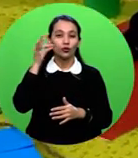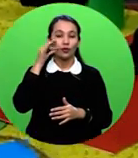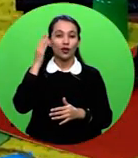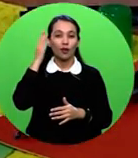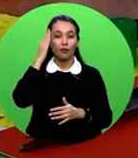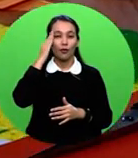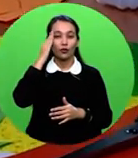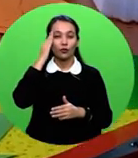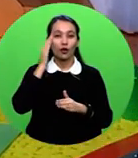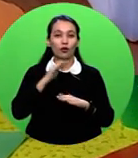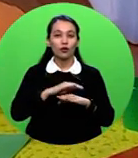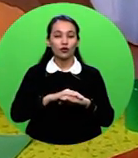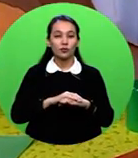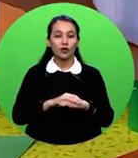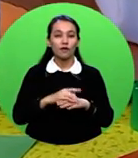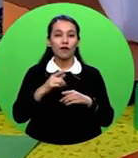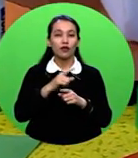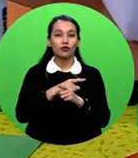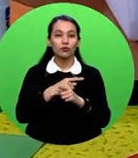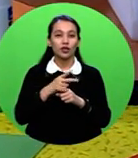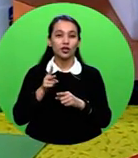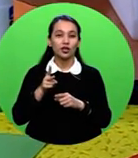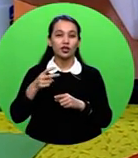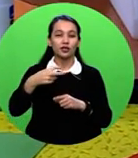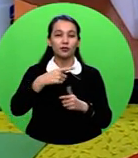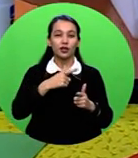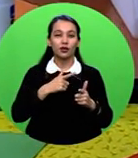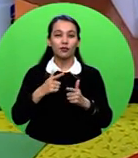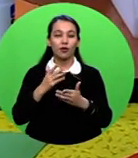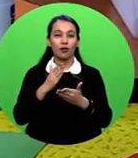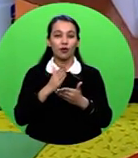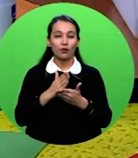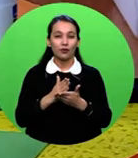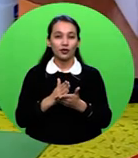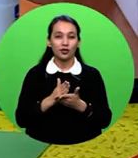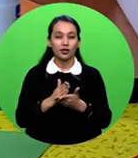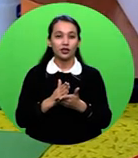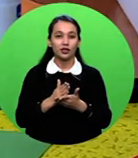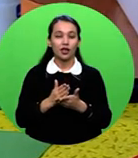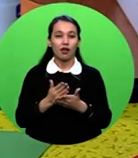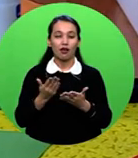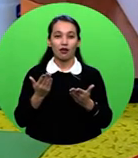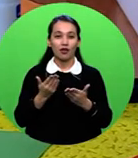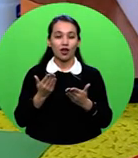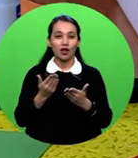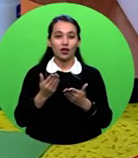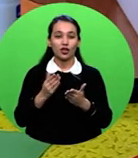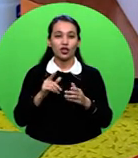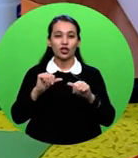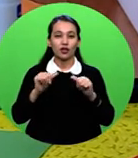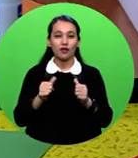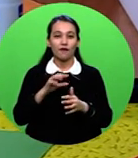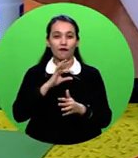bosh qismini, qo'lchasini hamda dumchasini kesib olamiz. Siz ko'rdingizki, qaysi